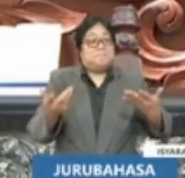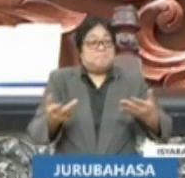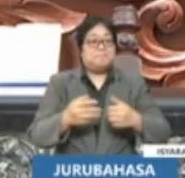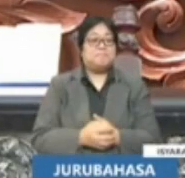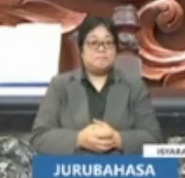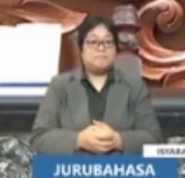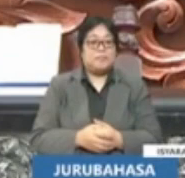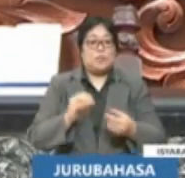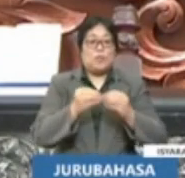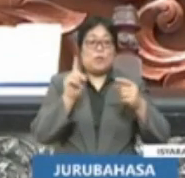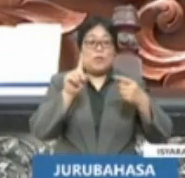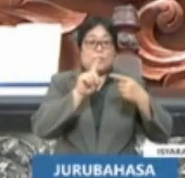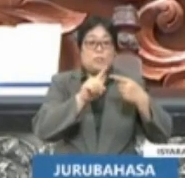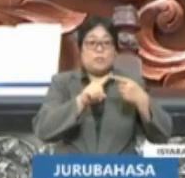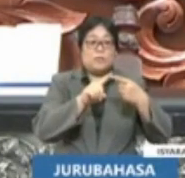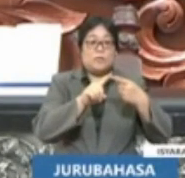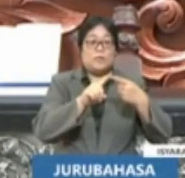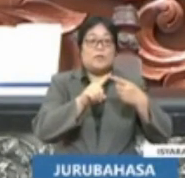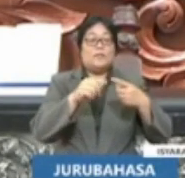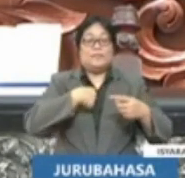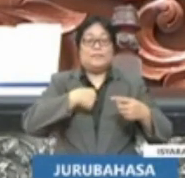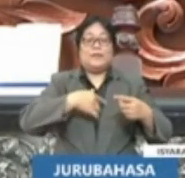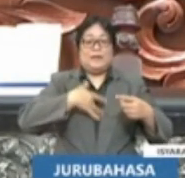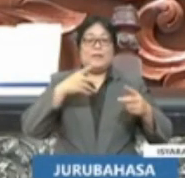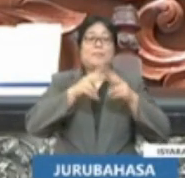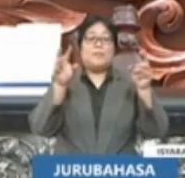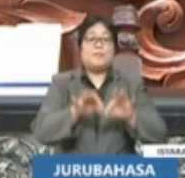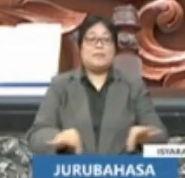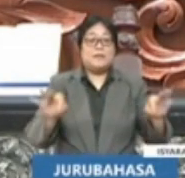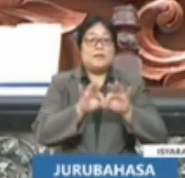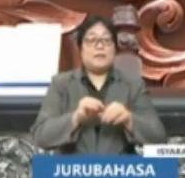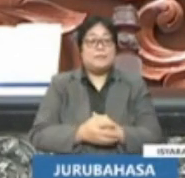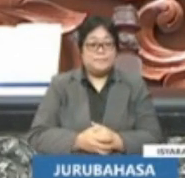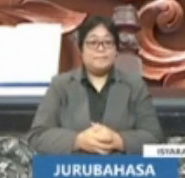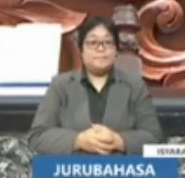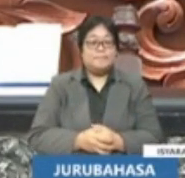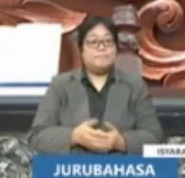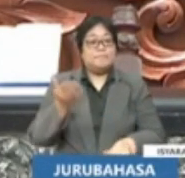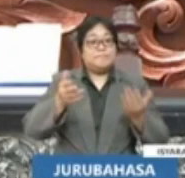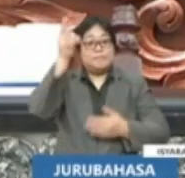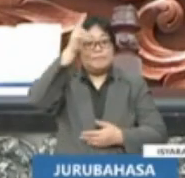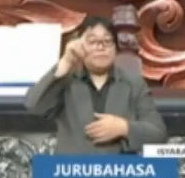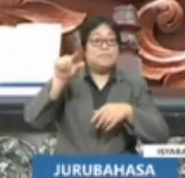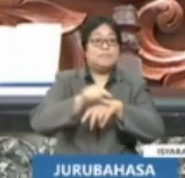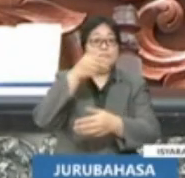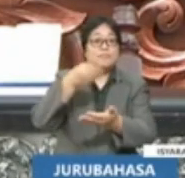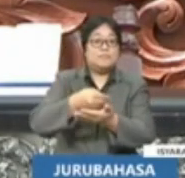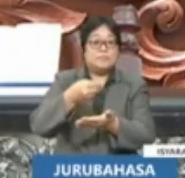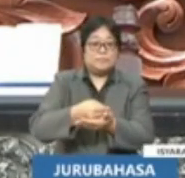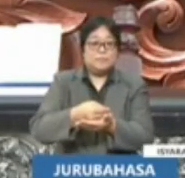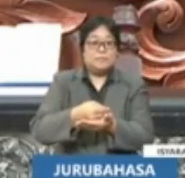ada yang nombor satunya, yang artinya yang paling saya rasalah yang paling penting ialah sama ada kerajaan menggunakan